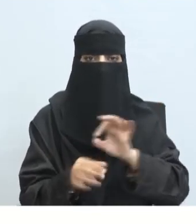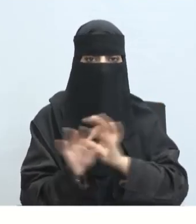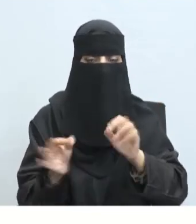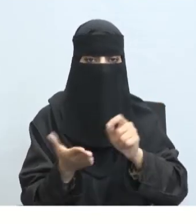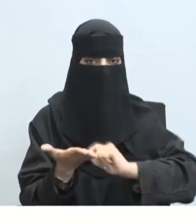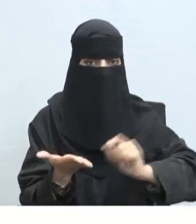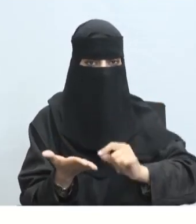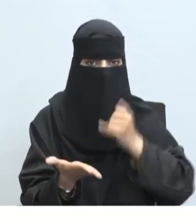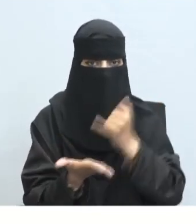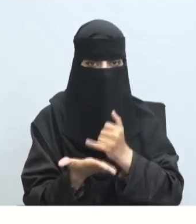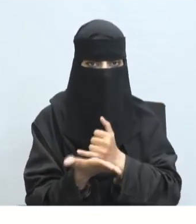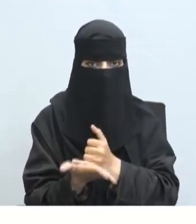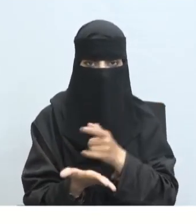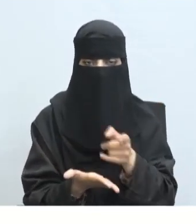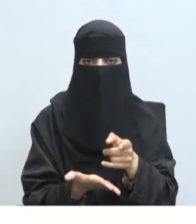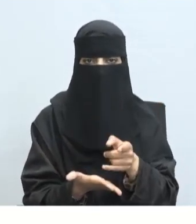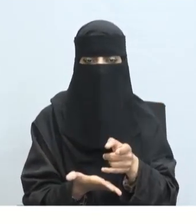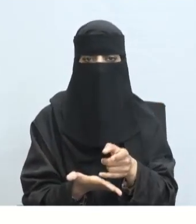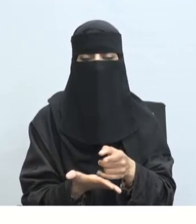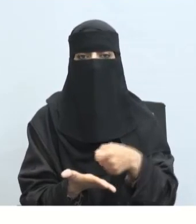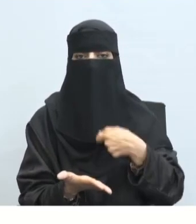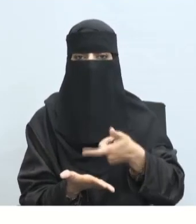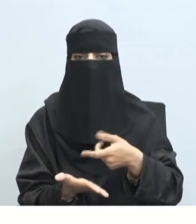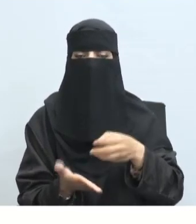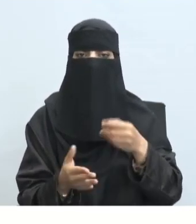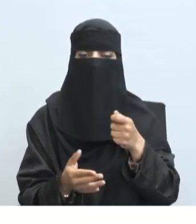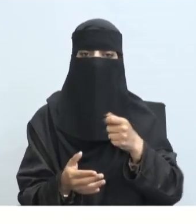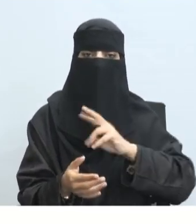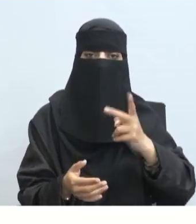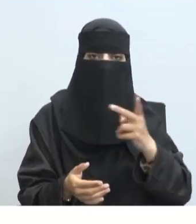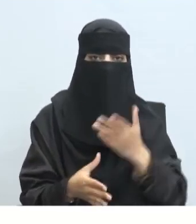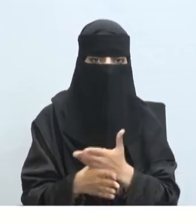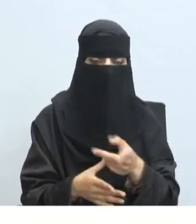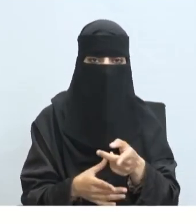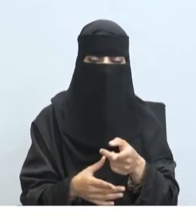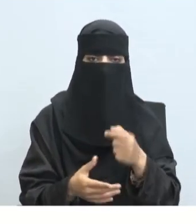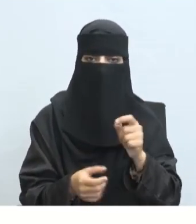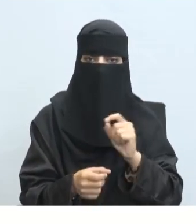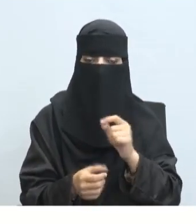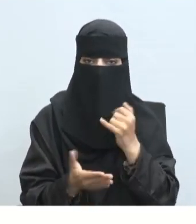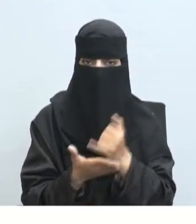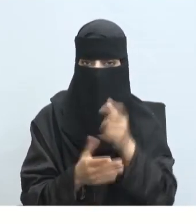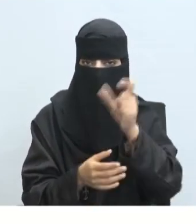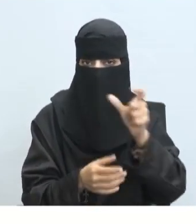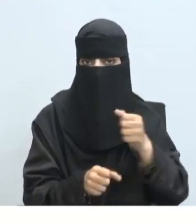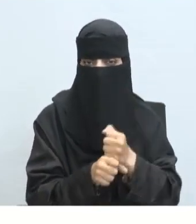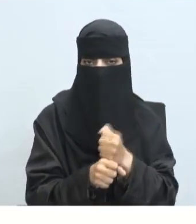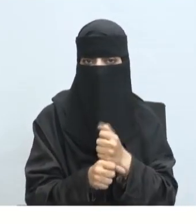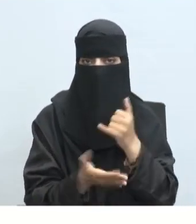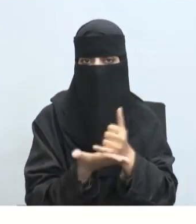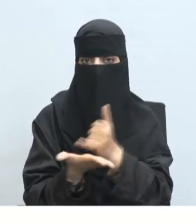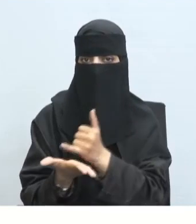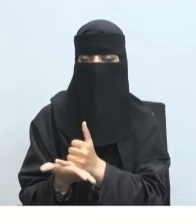بالتوقيع على عمليات الصرف والايداع كذلك الموظفون المسؤولون كما